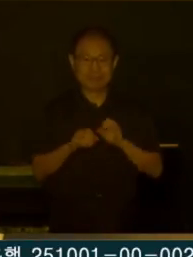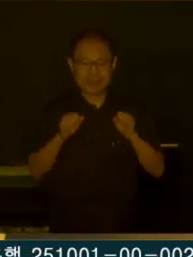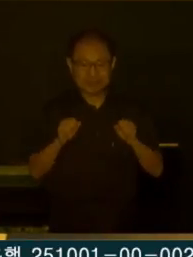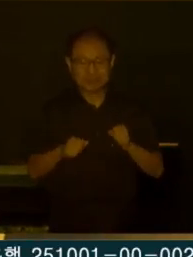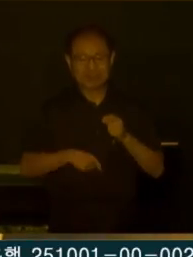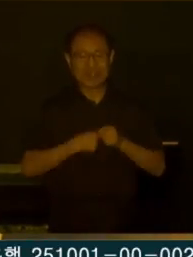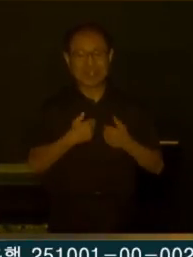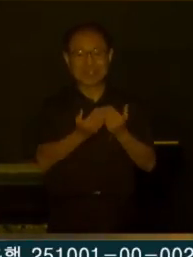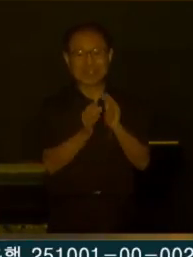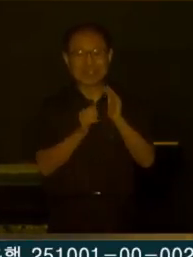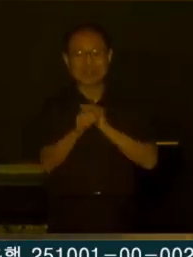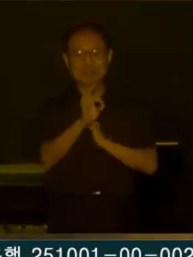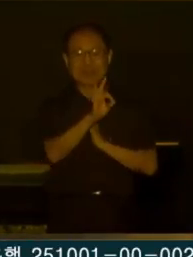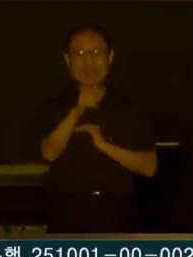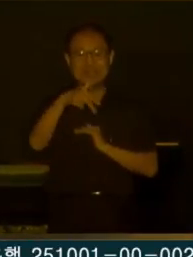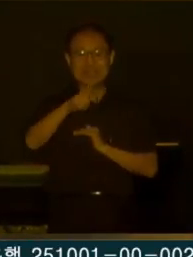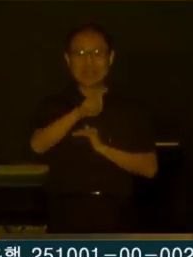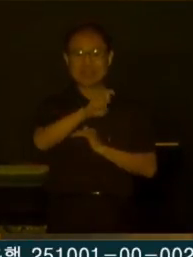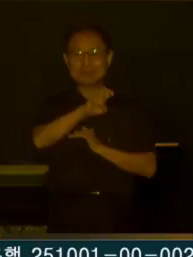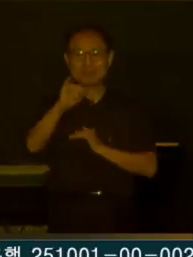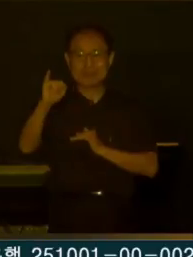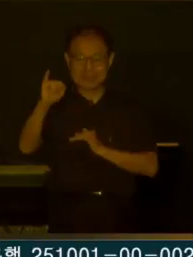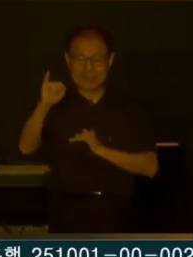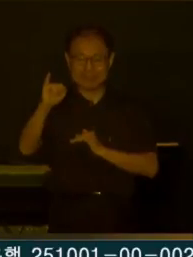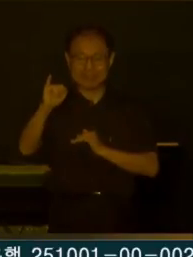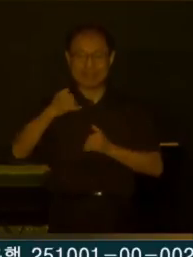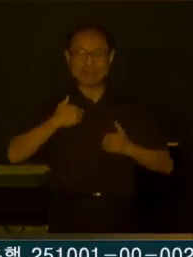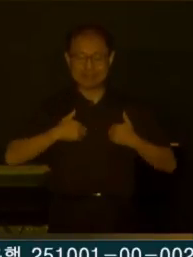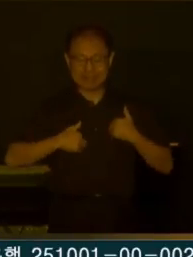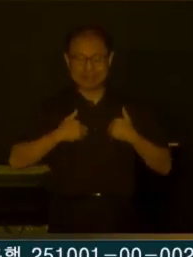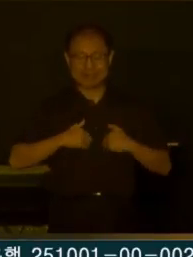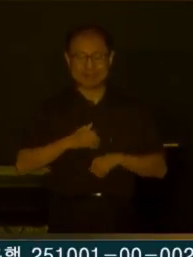안녕하세요. 정의당 대표 이정미입니다. 반갑습니다.